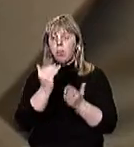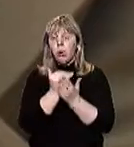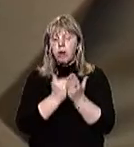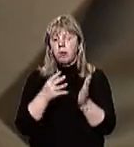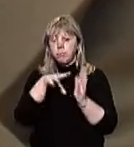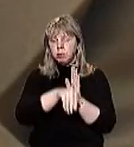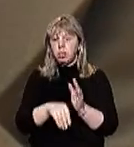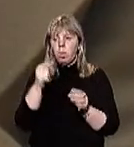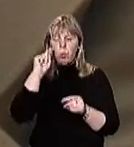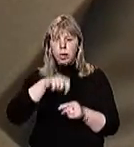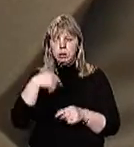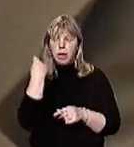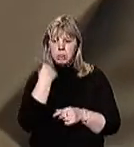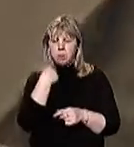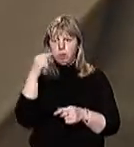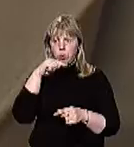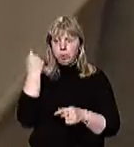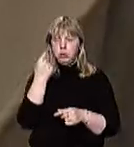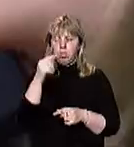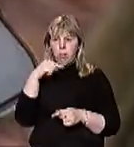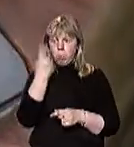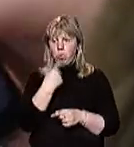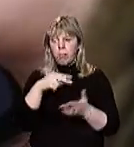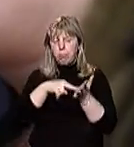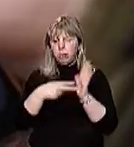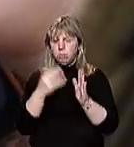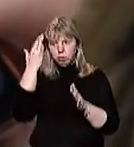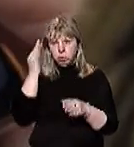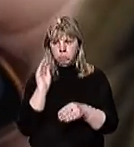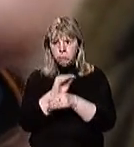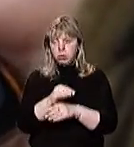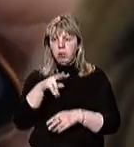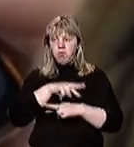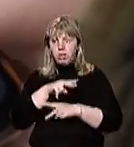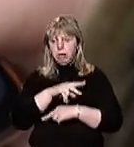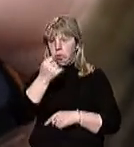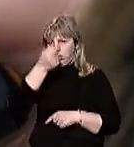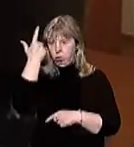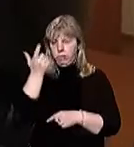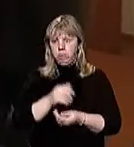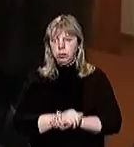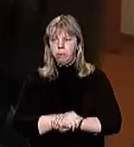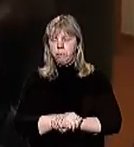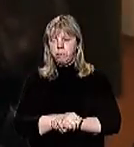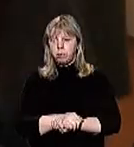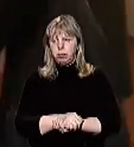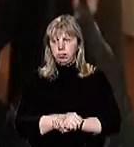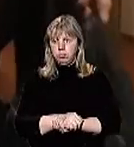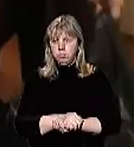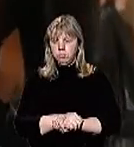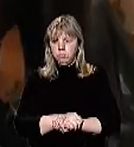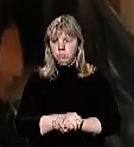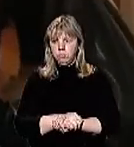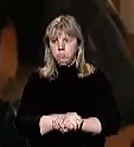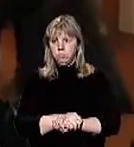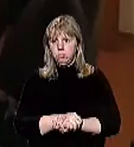наразі доступна українська, англійська та російська мови. Планують додати також угорську та словацьку. Олександр Курта, Остап Попович.